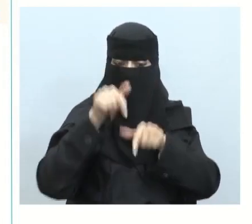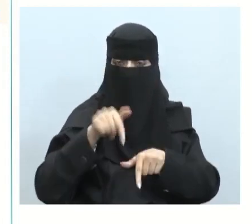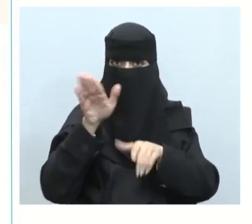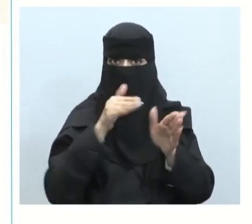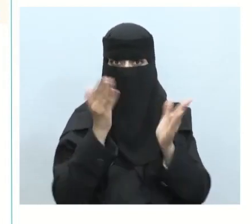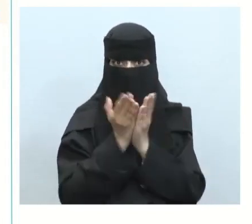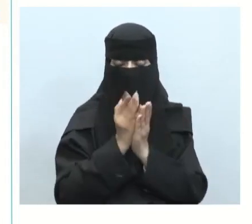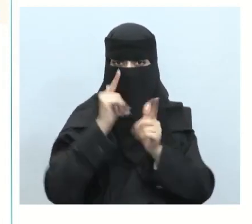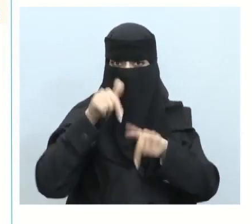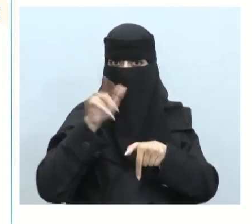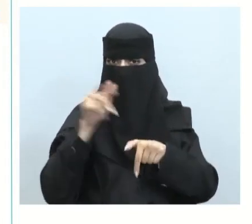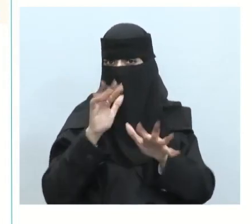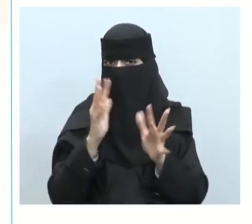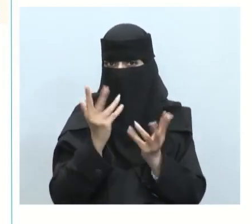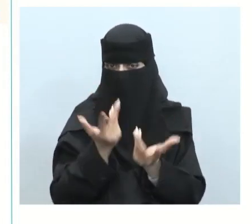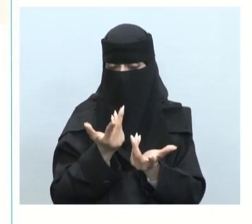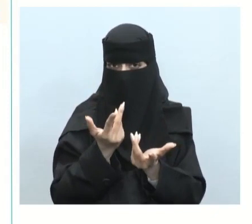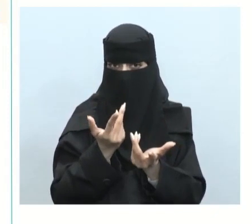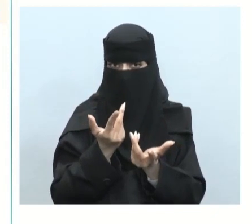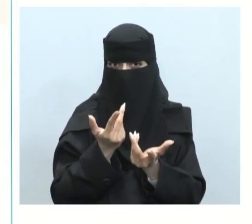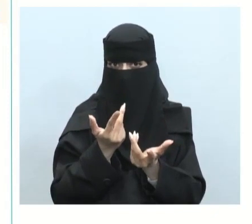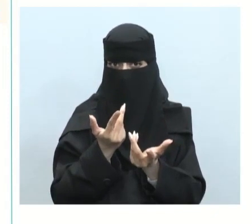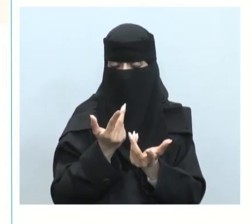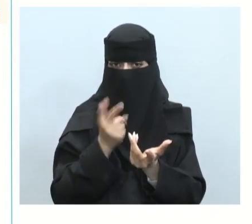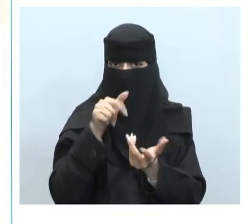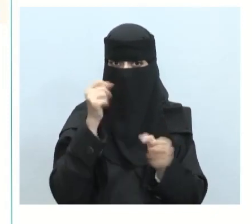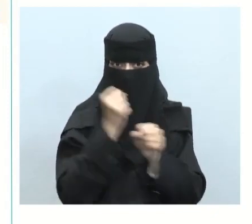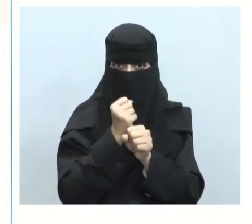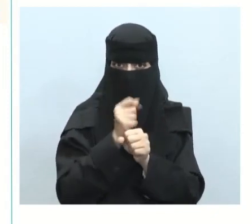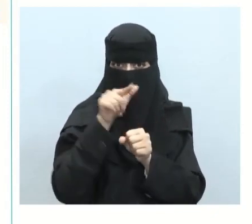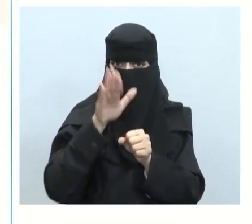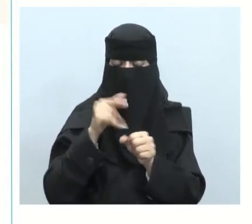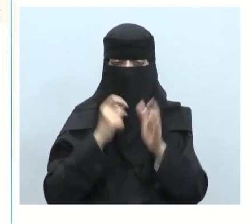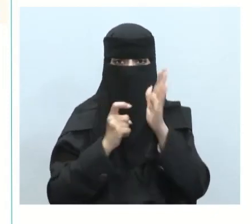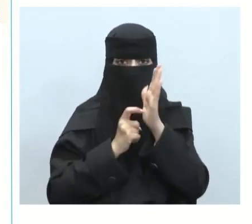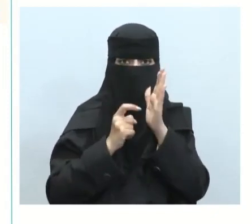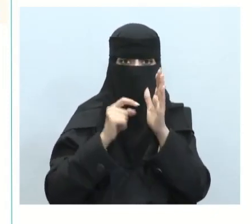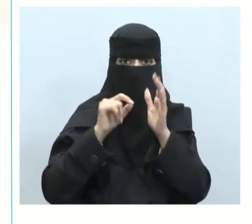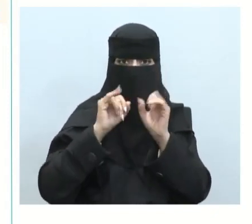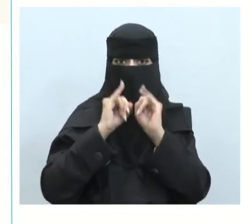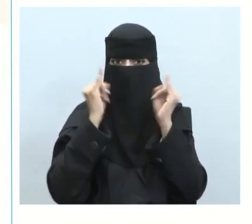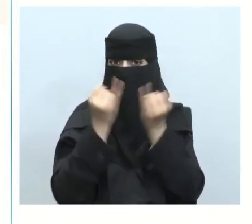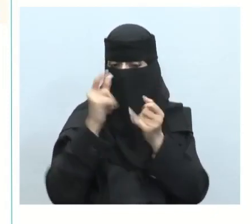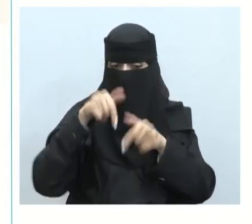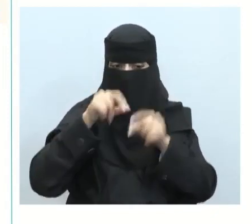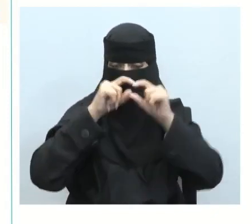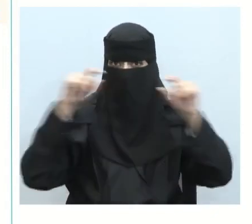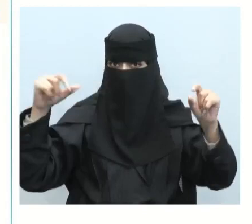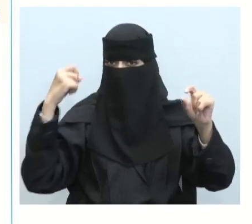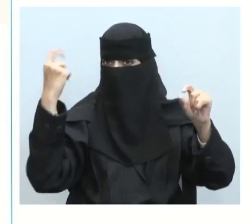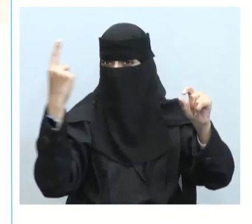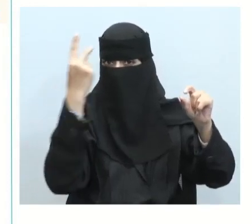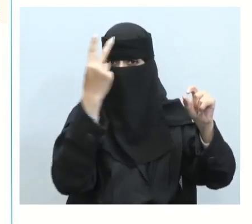المدرسه درست كيف للعامل كيف ننظم هذه الخطوات وهذا الخط الانتاج